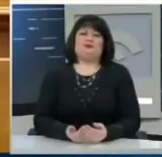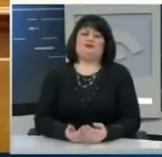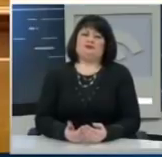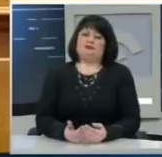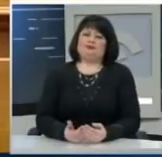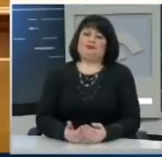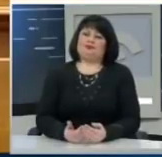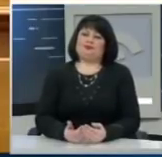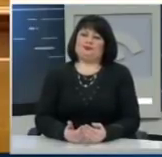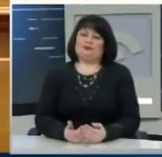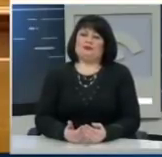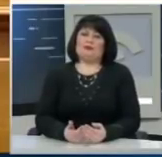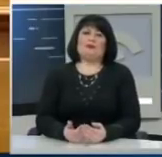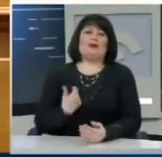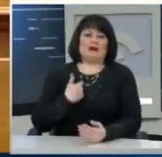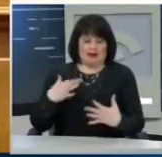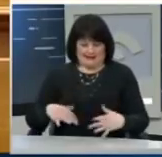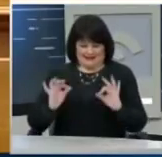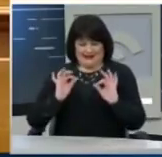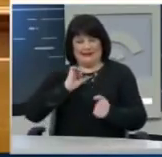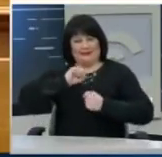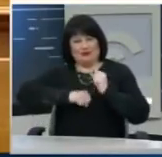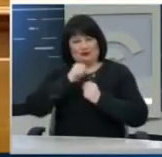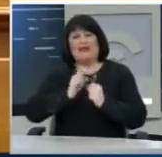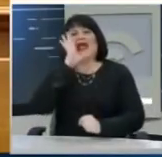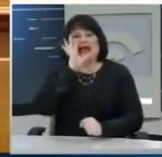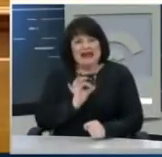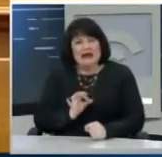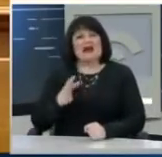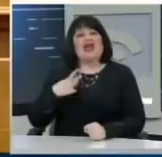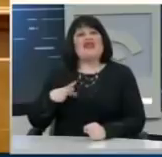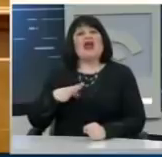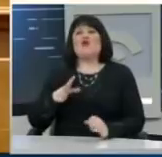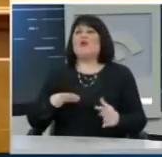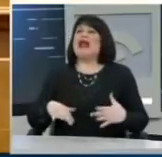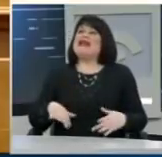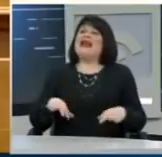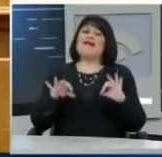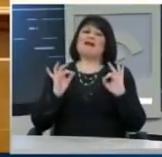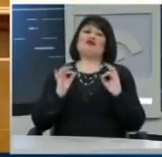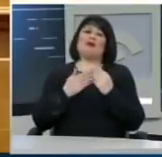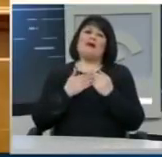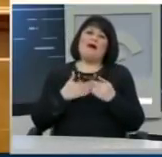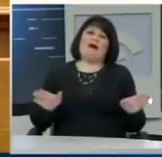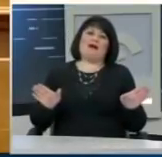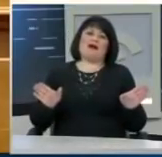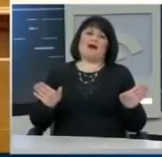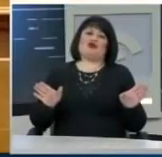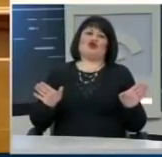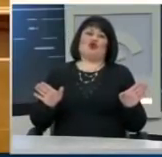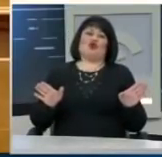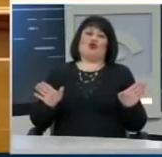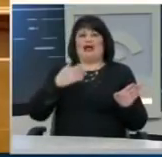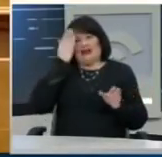εκκινώντας αυτή την προσπάθεια και στην ειλικρινή μας πρόθεση να ξεκινήσουμε έναν ανοιχτό και